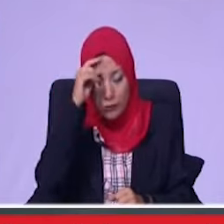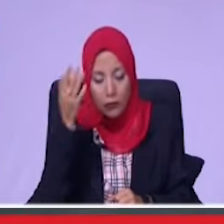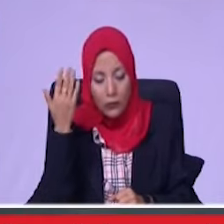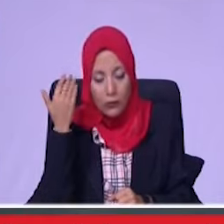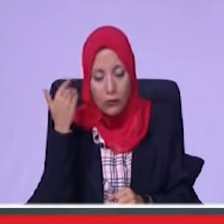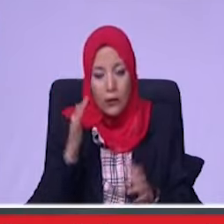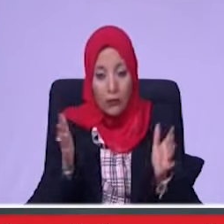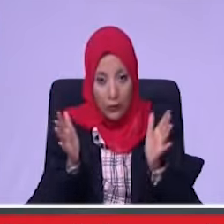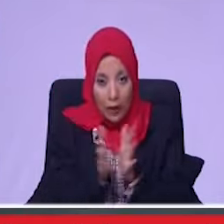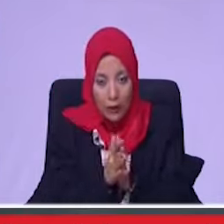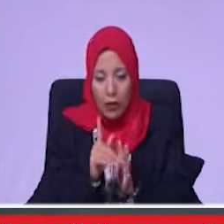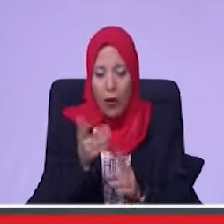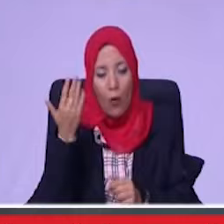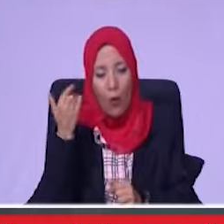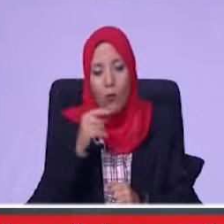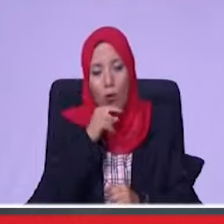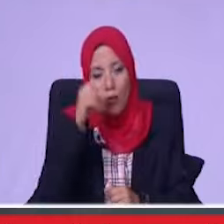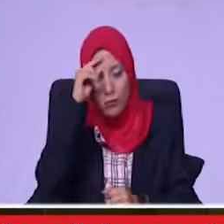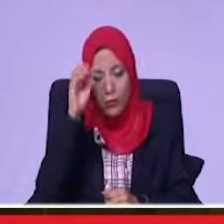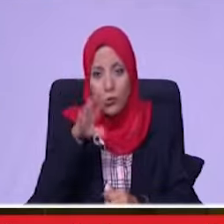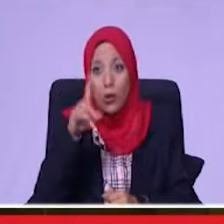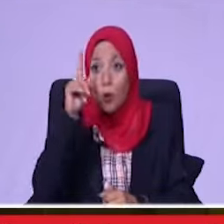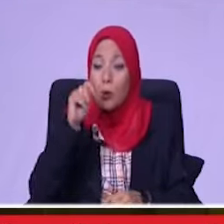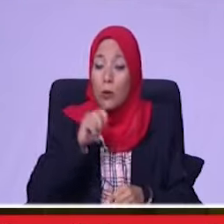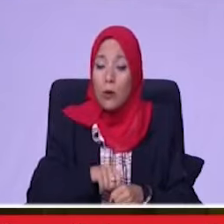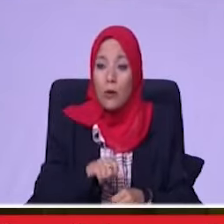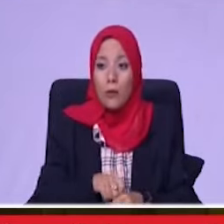ديت يعني يا سبحان الله